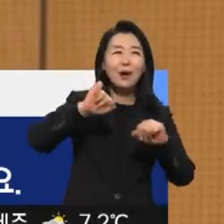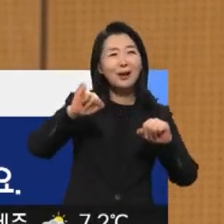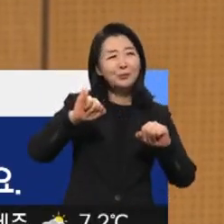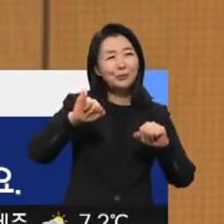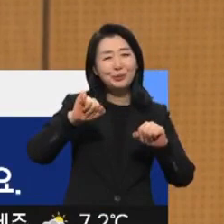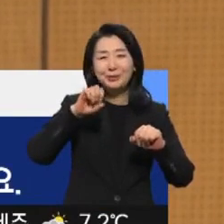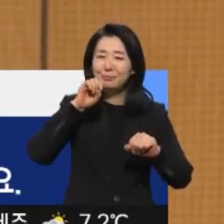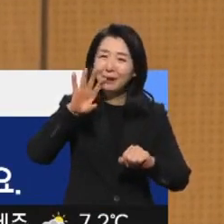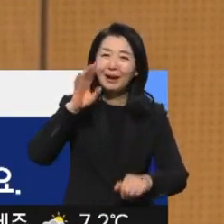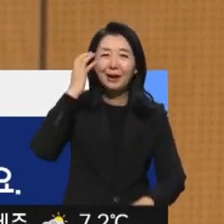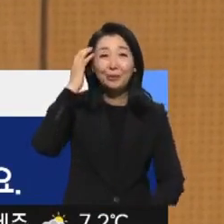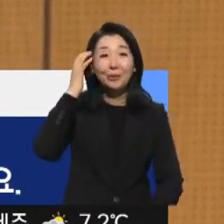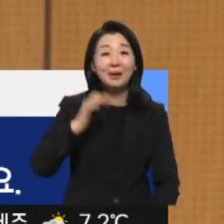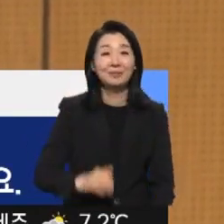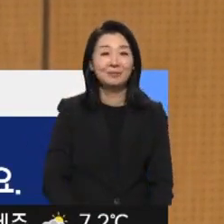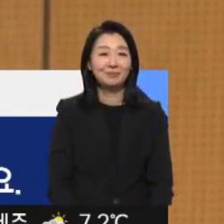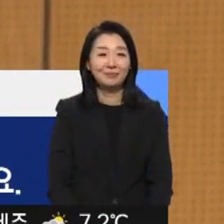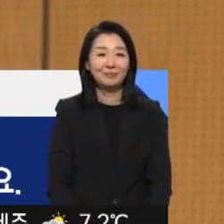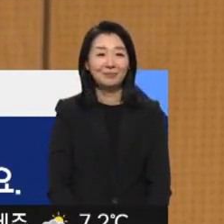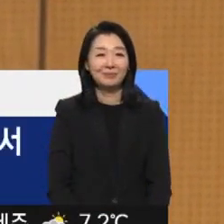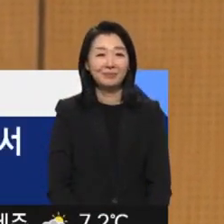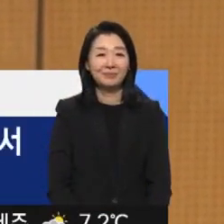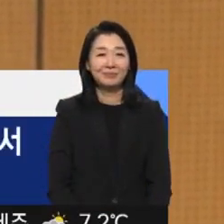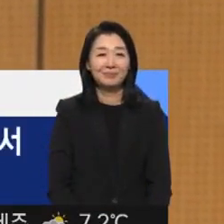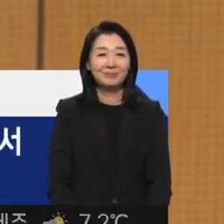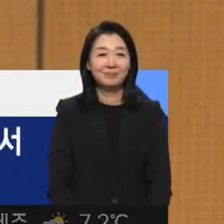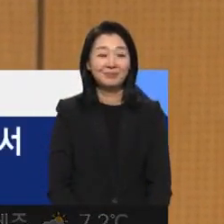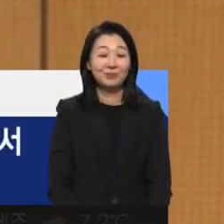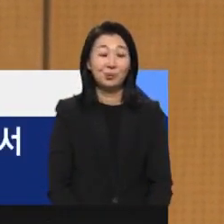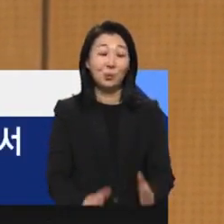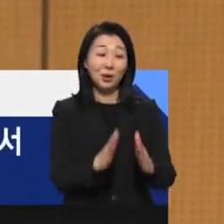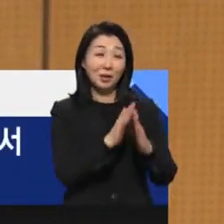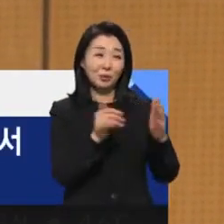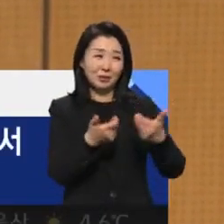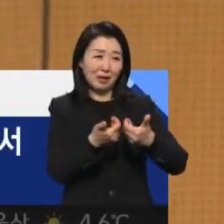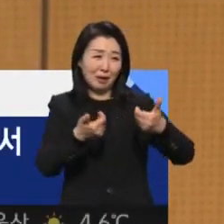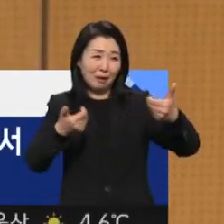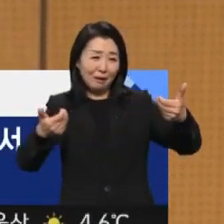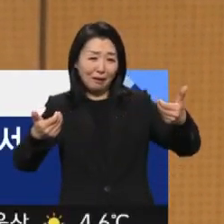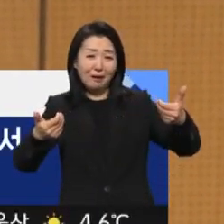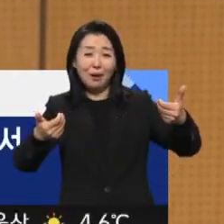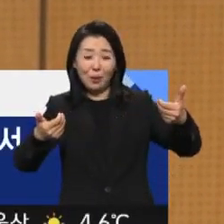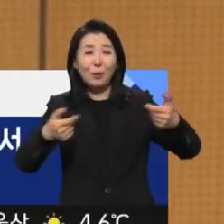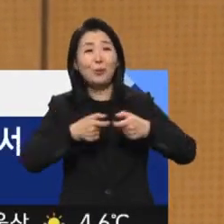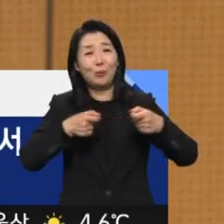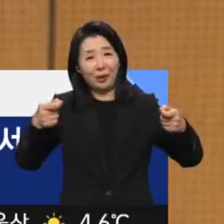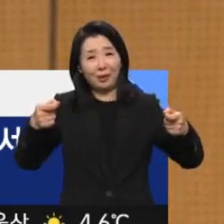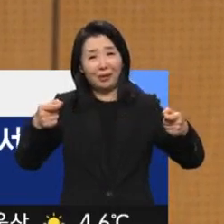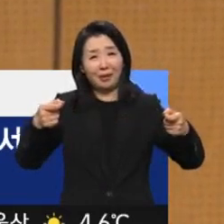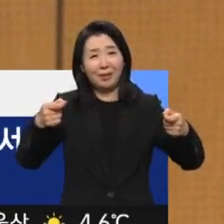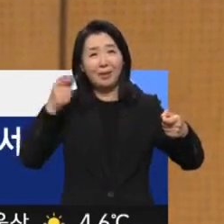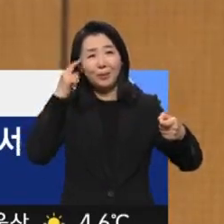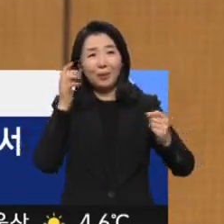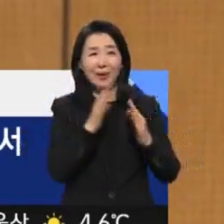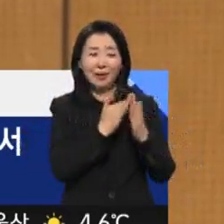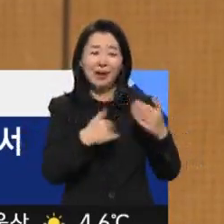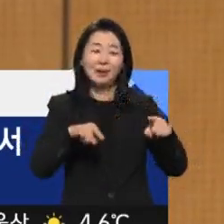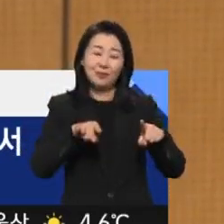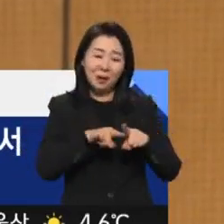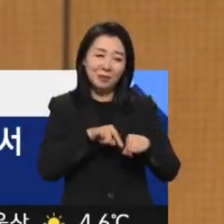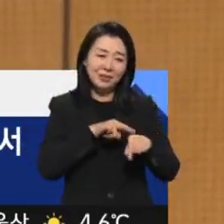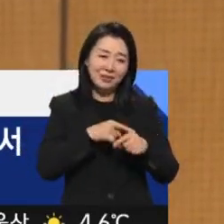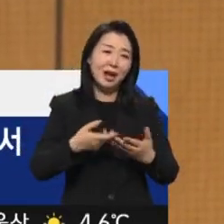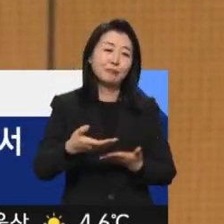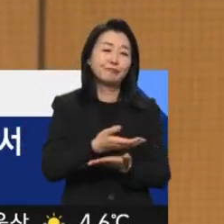부끄러운 것 같고요. 그리고 오랫동안 가족들하고 헤어져 있었기 때문에 당분간 가족들하고 좀 시간을